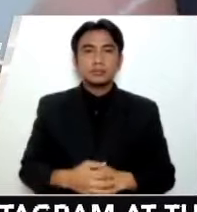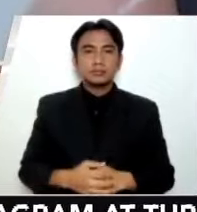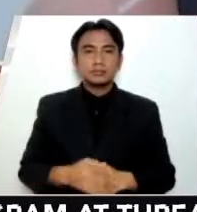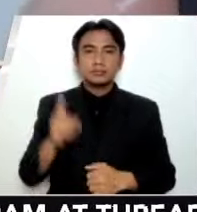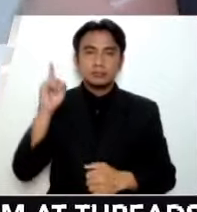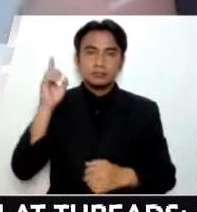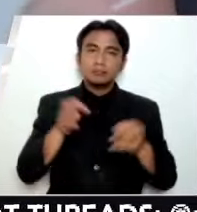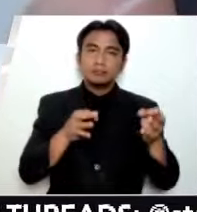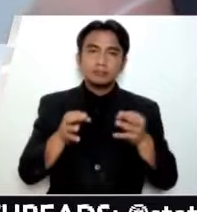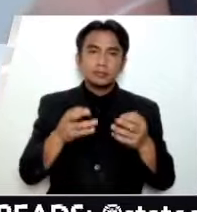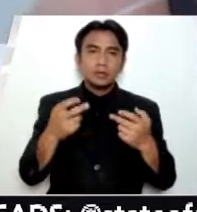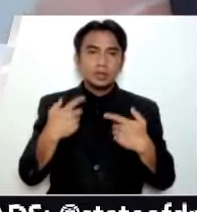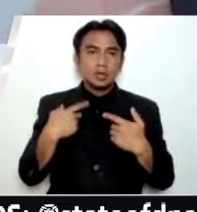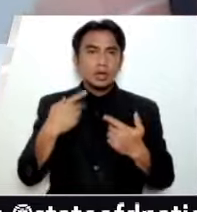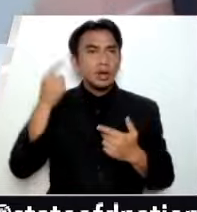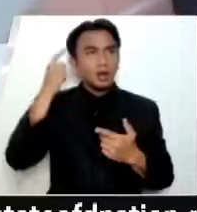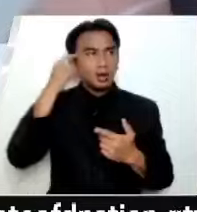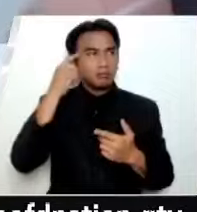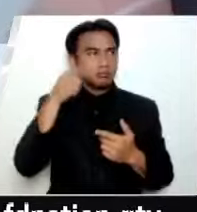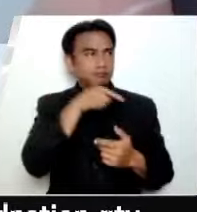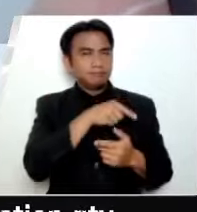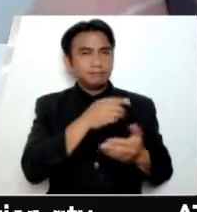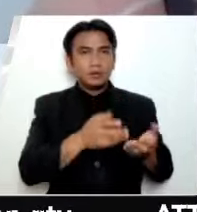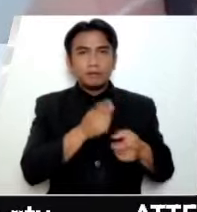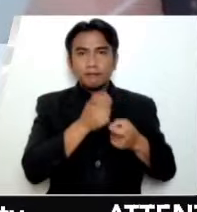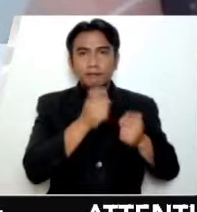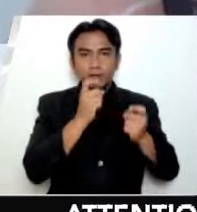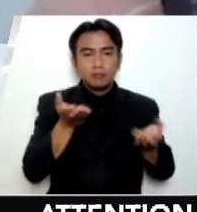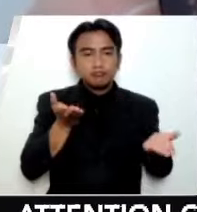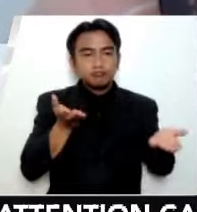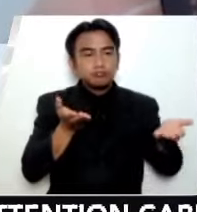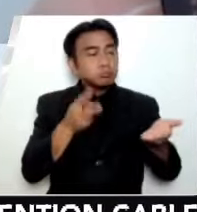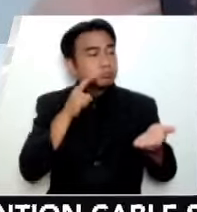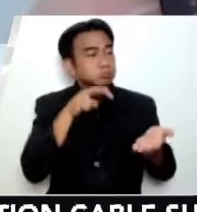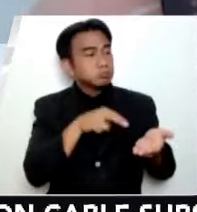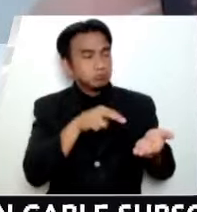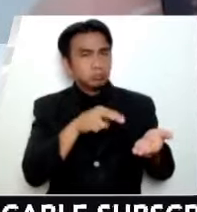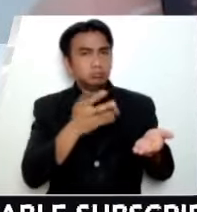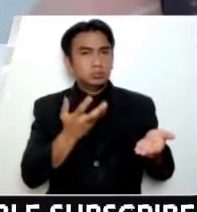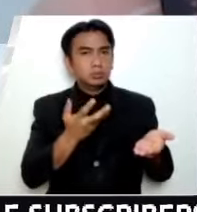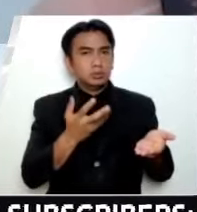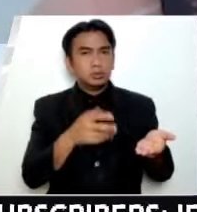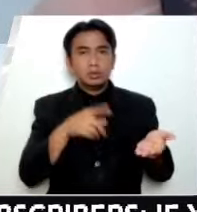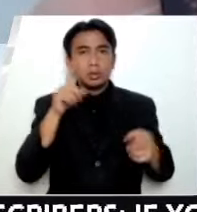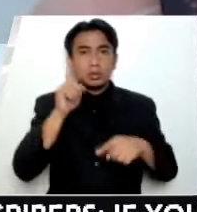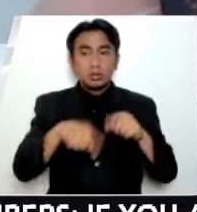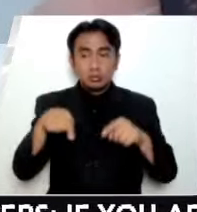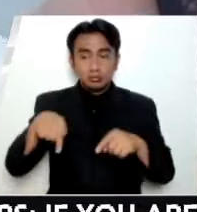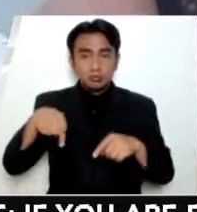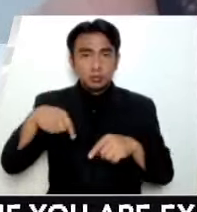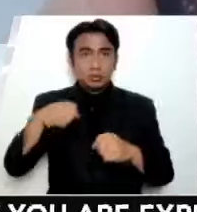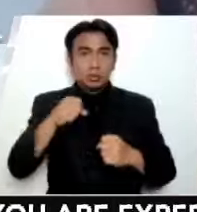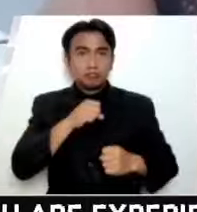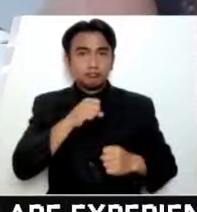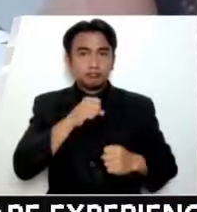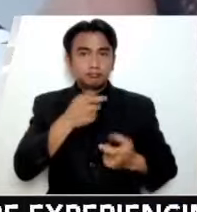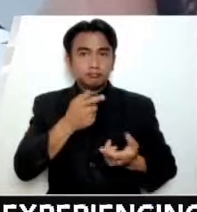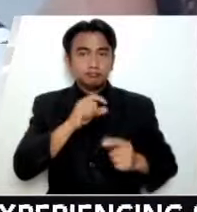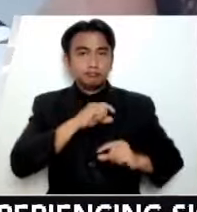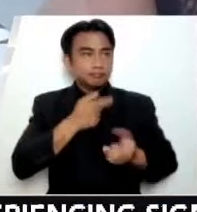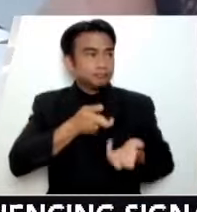is fishing boat kasi may tao. Hindi naman pwedeng basta barilin ng mga arm guard namin yan kung tao. Kasi pagdikit po sa